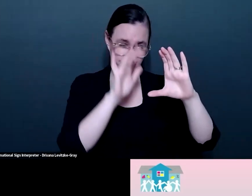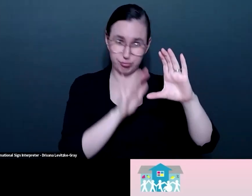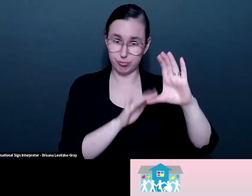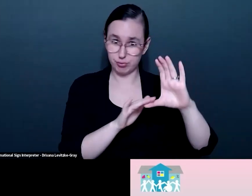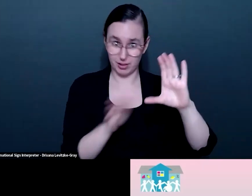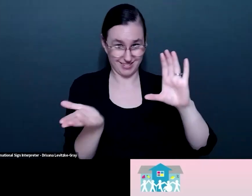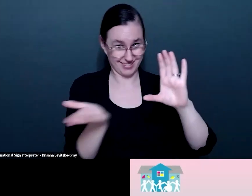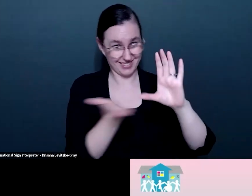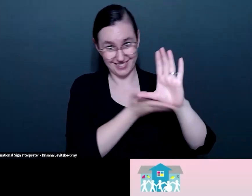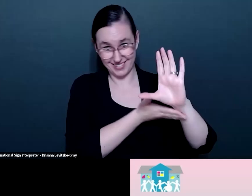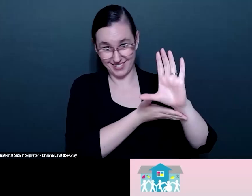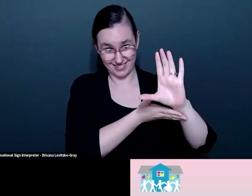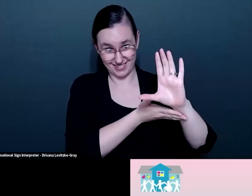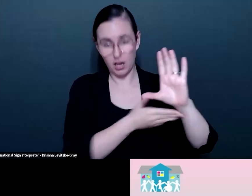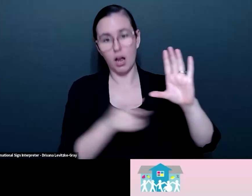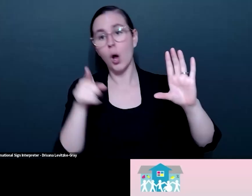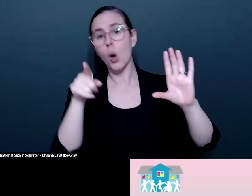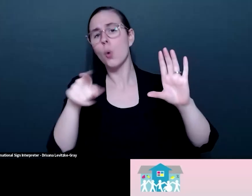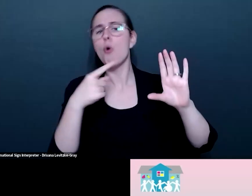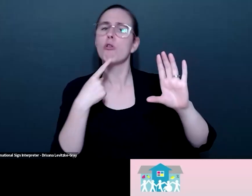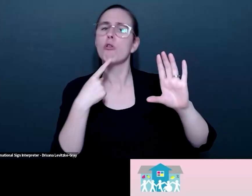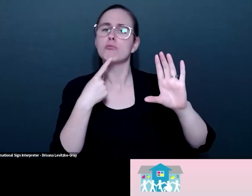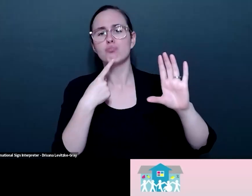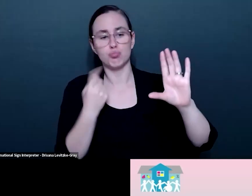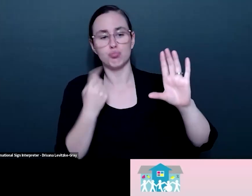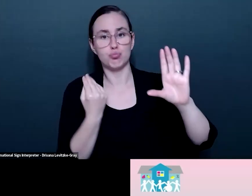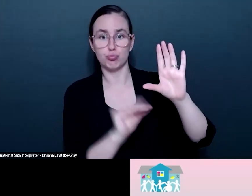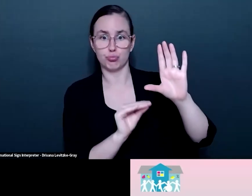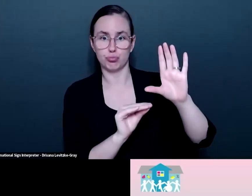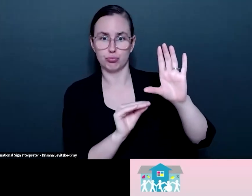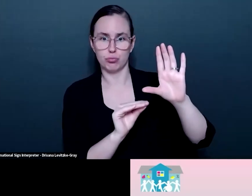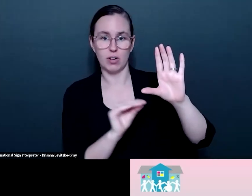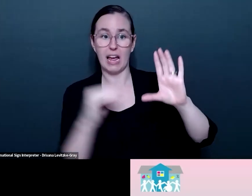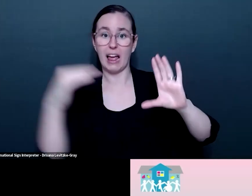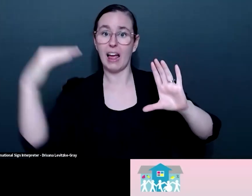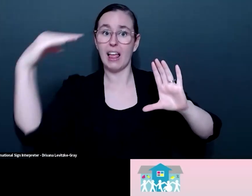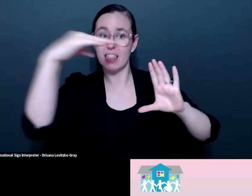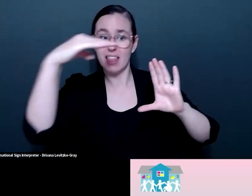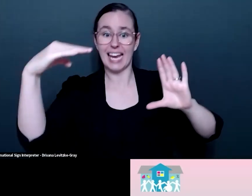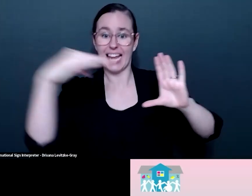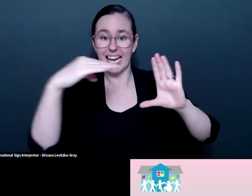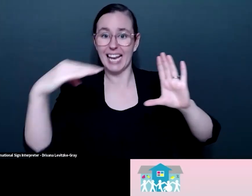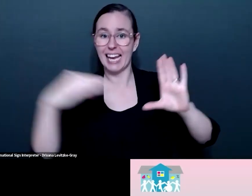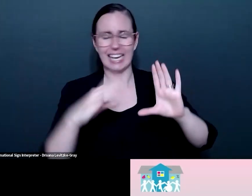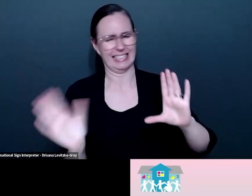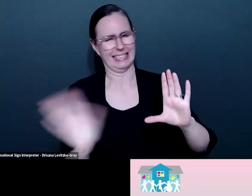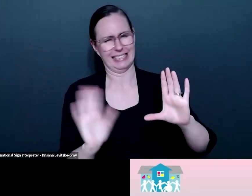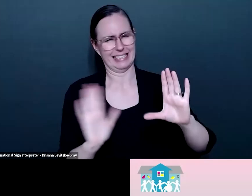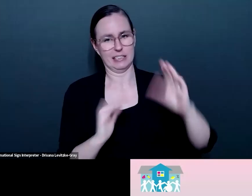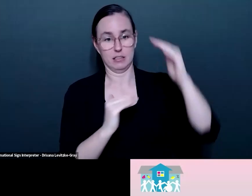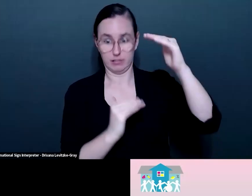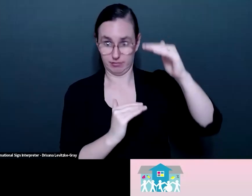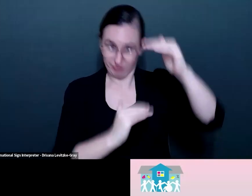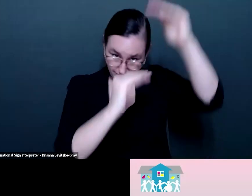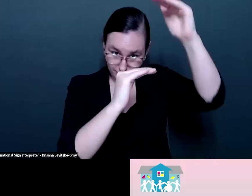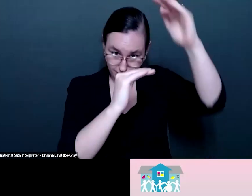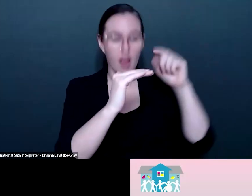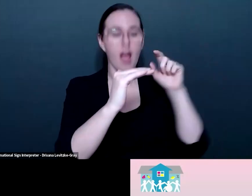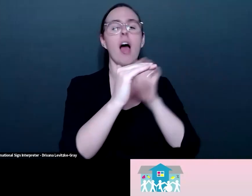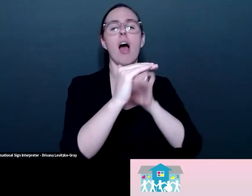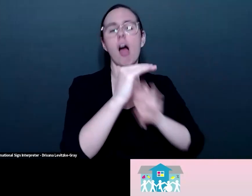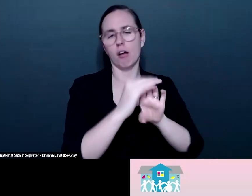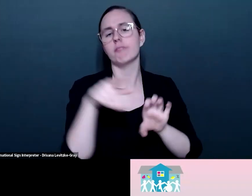casser pour ne pas casser le flux de notre questionnement, vous pouvez les rajouter à la